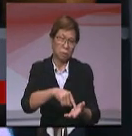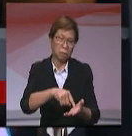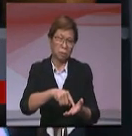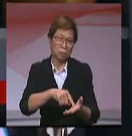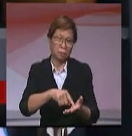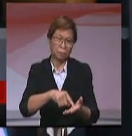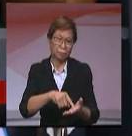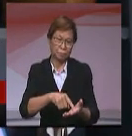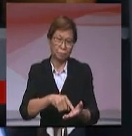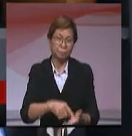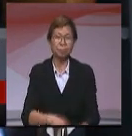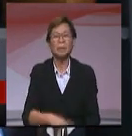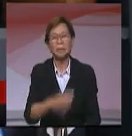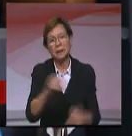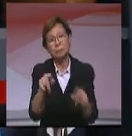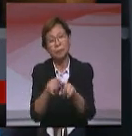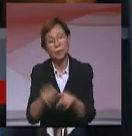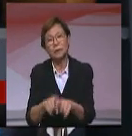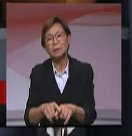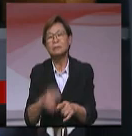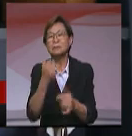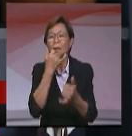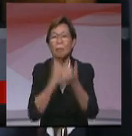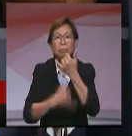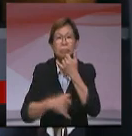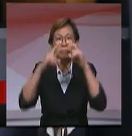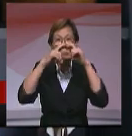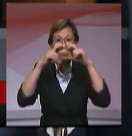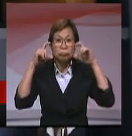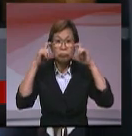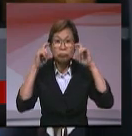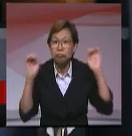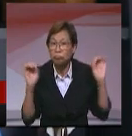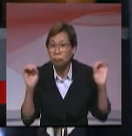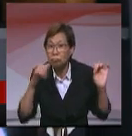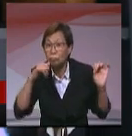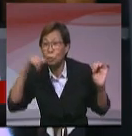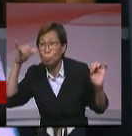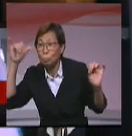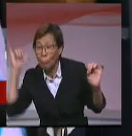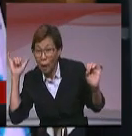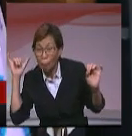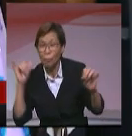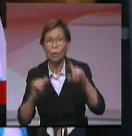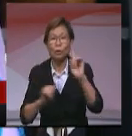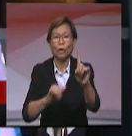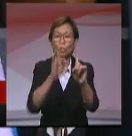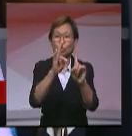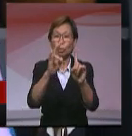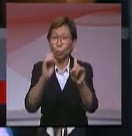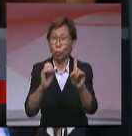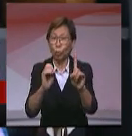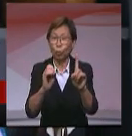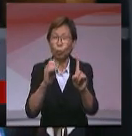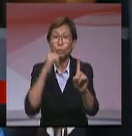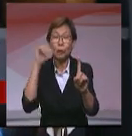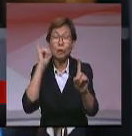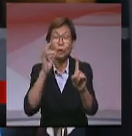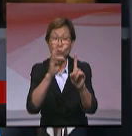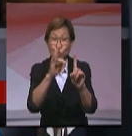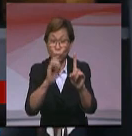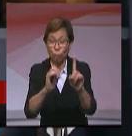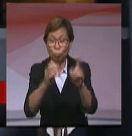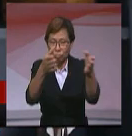juga dengan kesalahan tidak memakai pelitup muka. Semalam, 170 individu